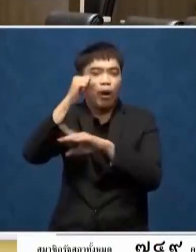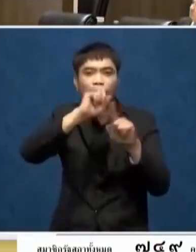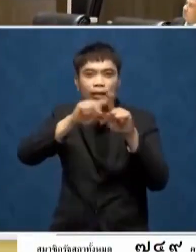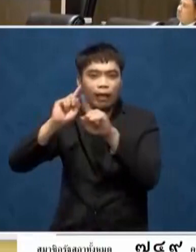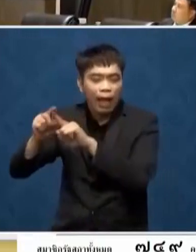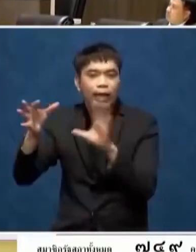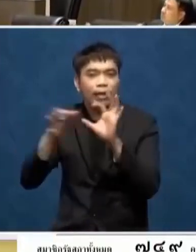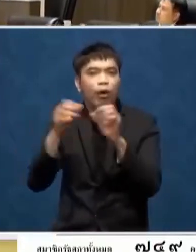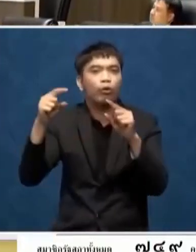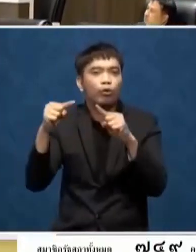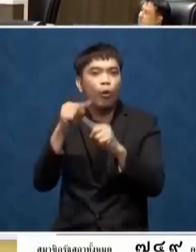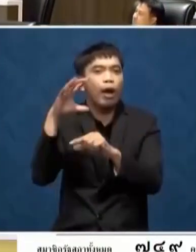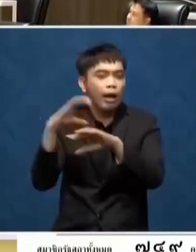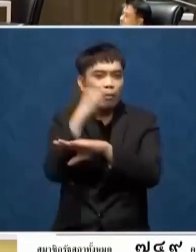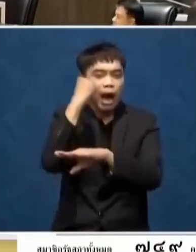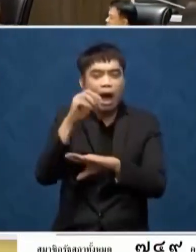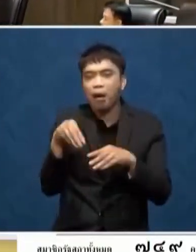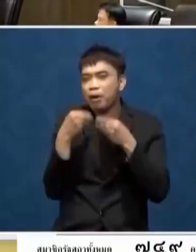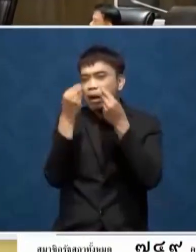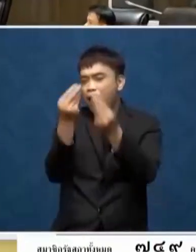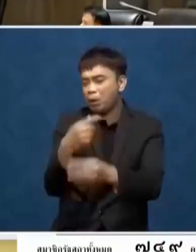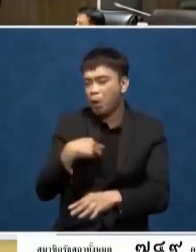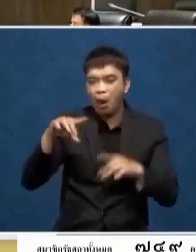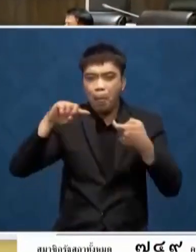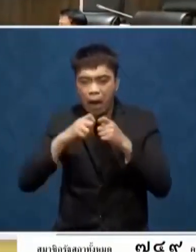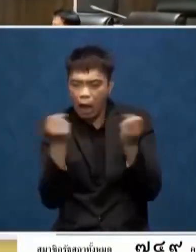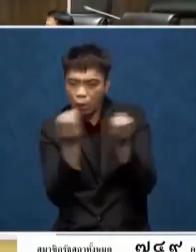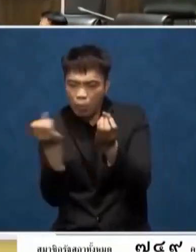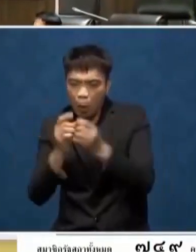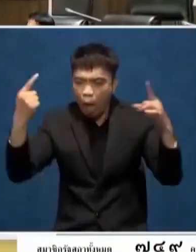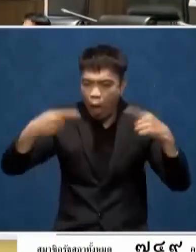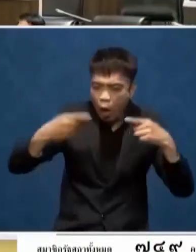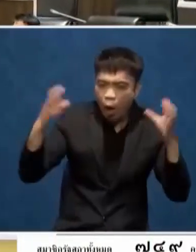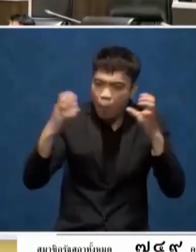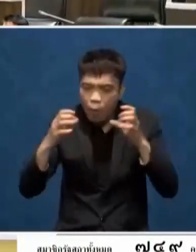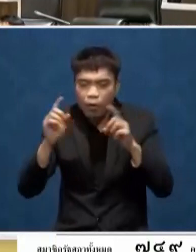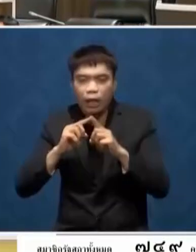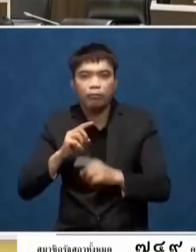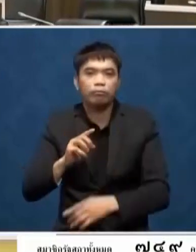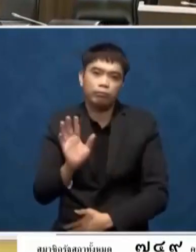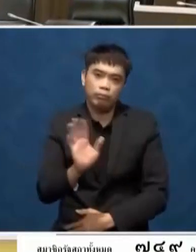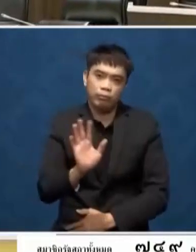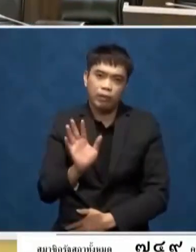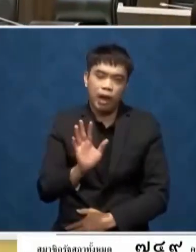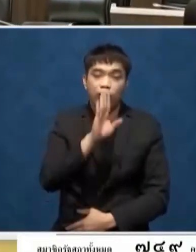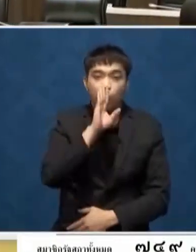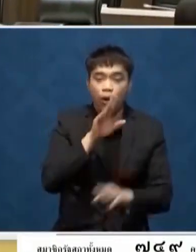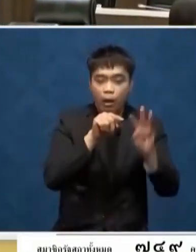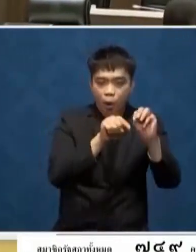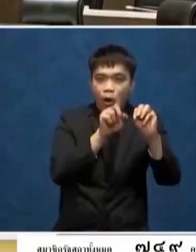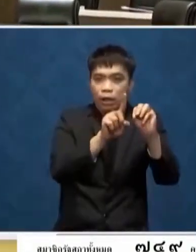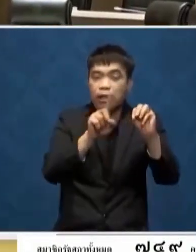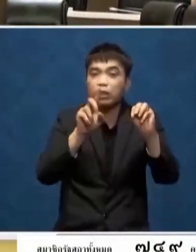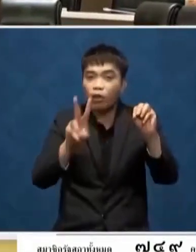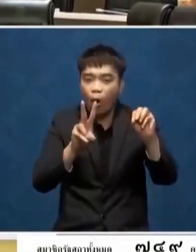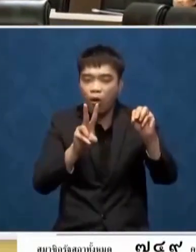ปลุกผ่านทางการเมืองให้คนเกลียดชังการเพื่อผลประโยชน์ทางการเมืองถ้าเราไม่ใช้มอง 112มาเป็นเครื่อง